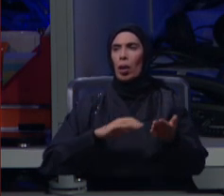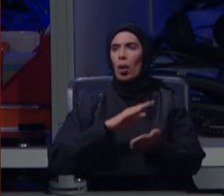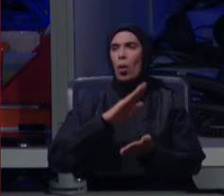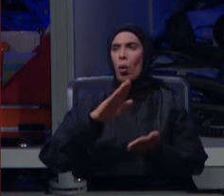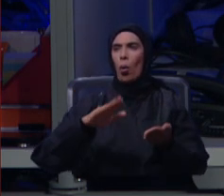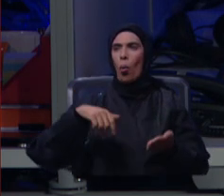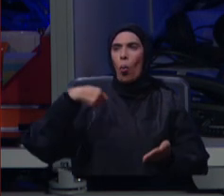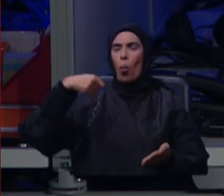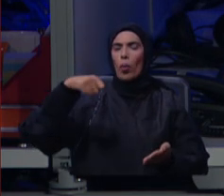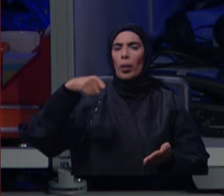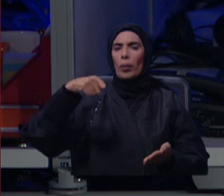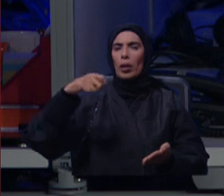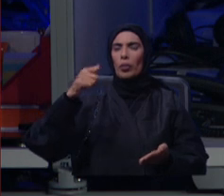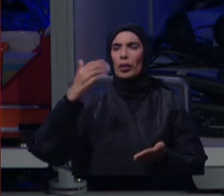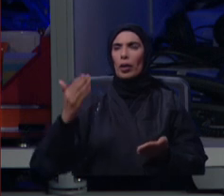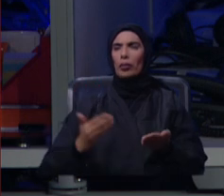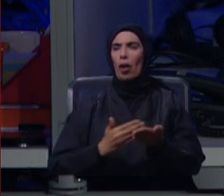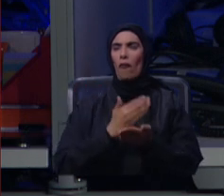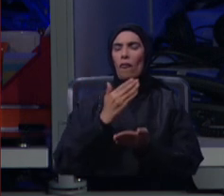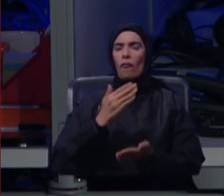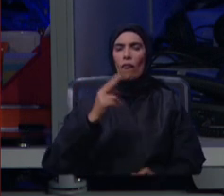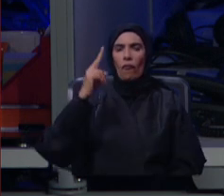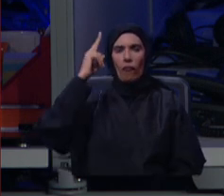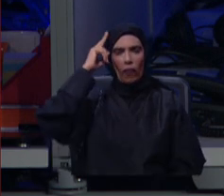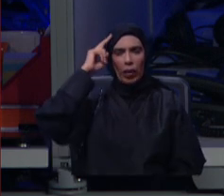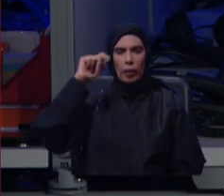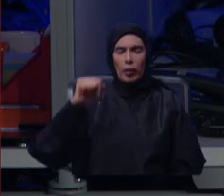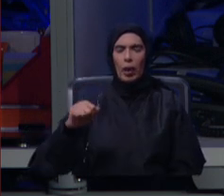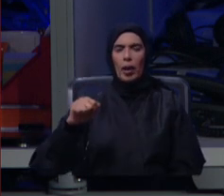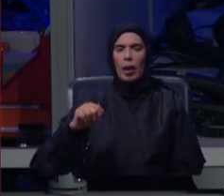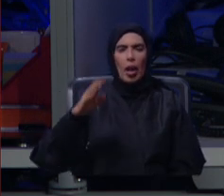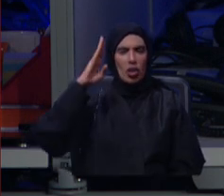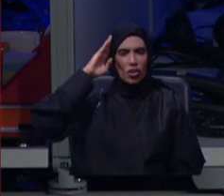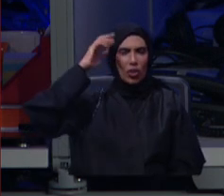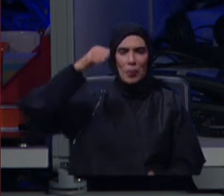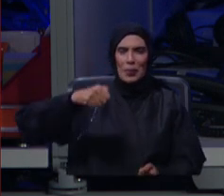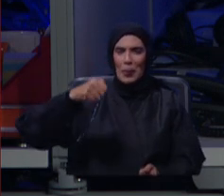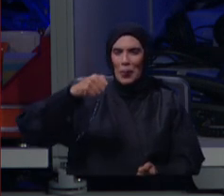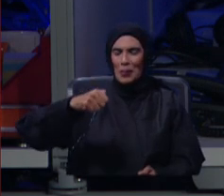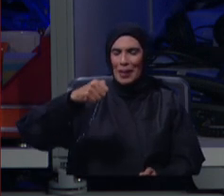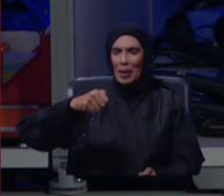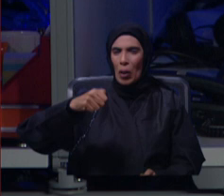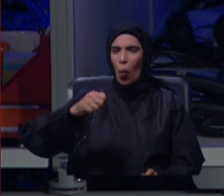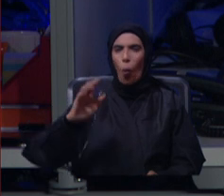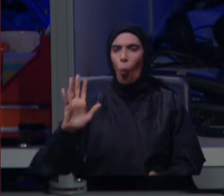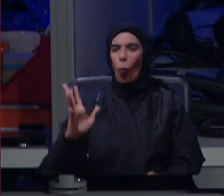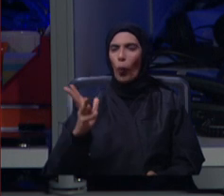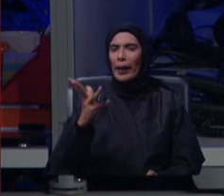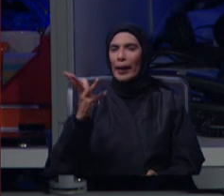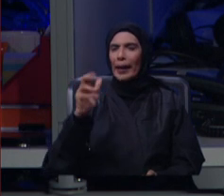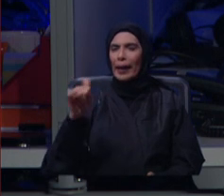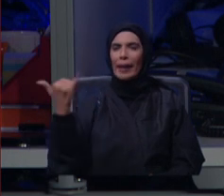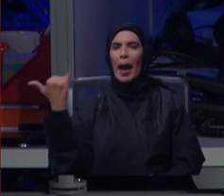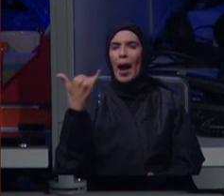التجارة والاستثمار بالمملكة العربية السعودية الشقيقة. بعد التحية سيد راشد، أهلا بك. أين تكمن